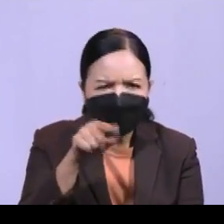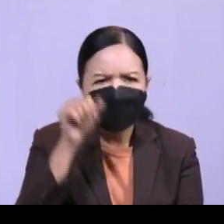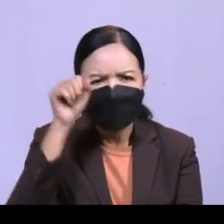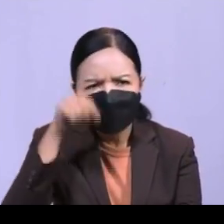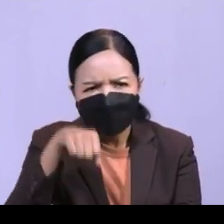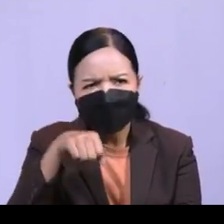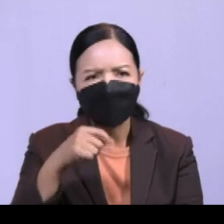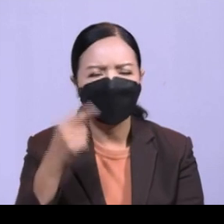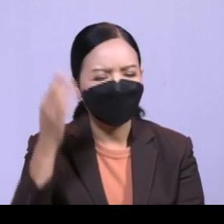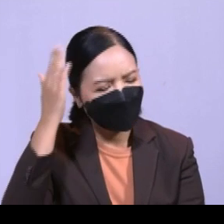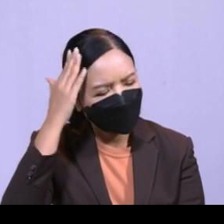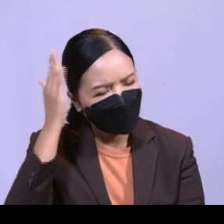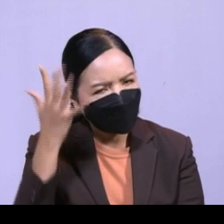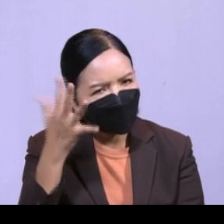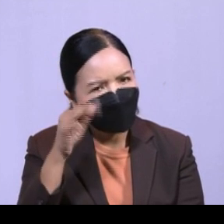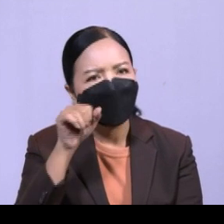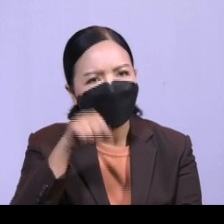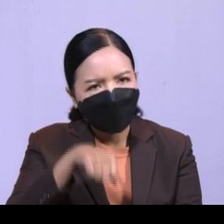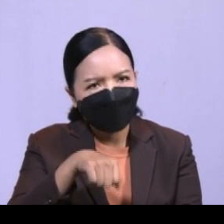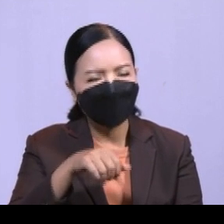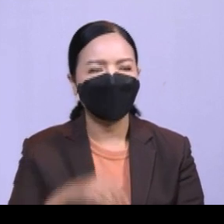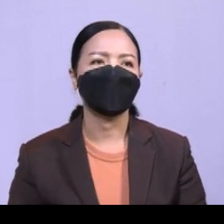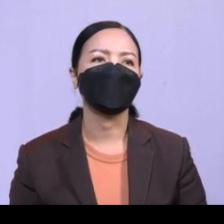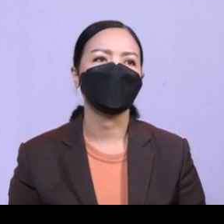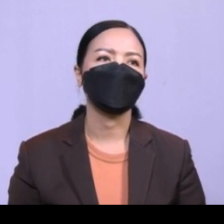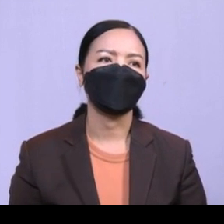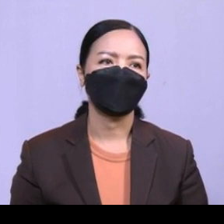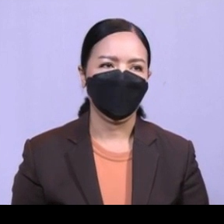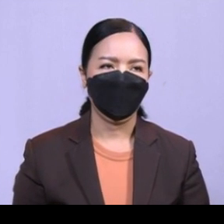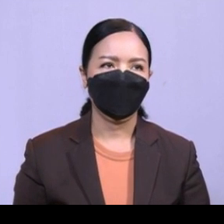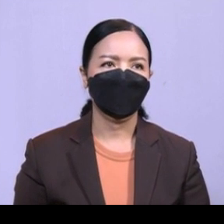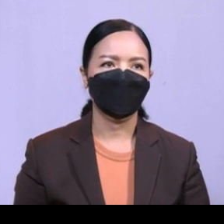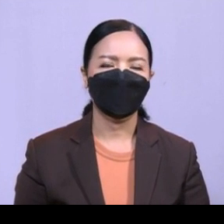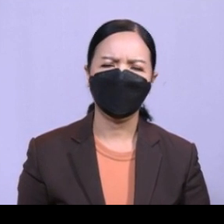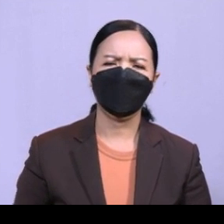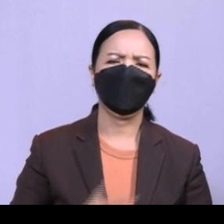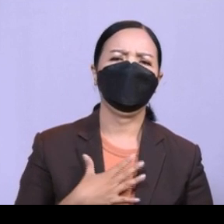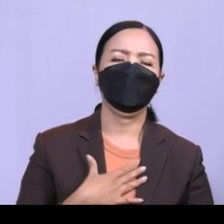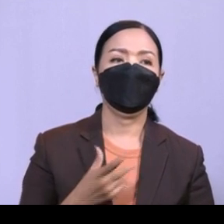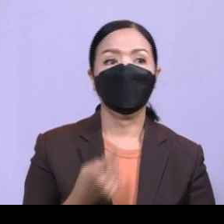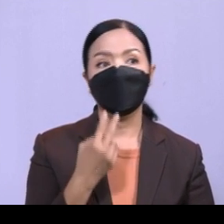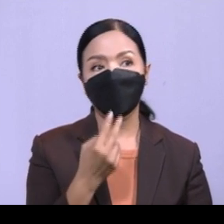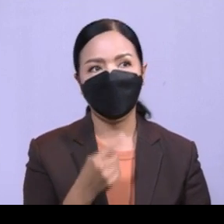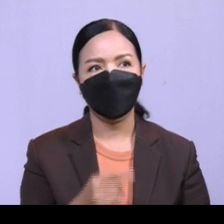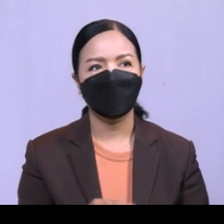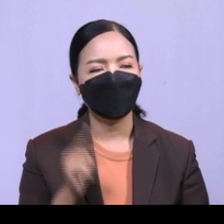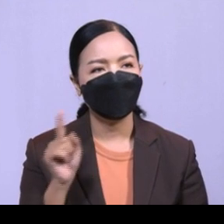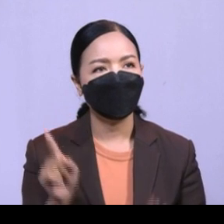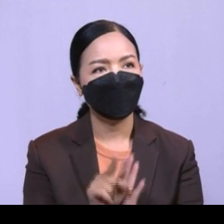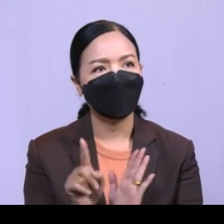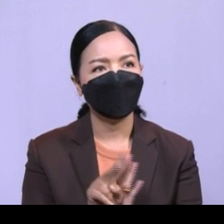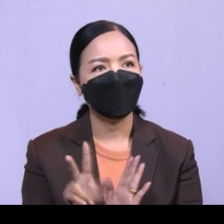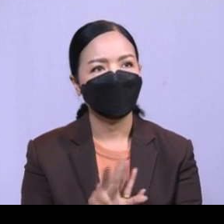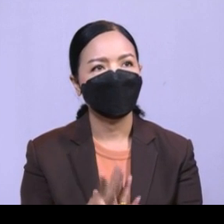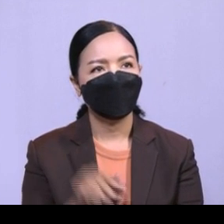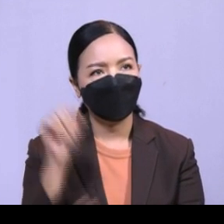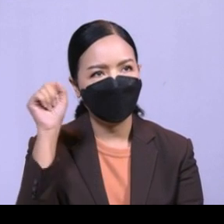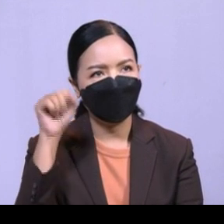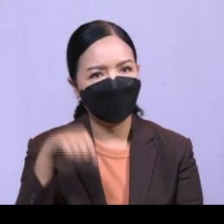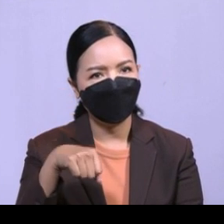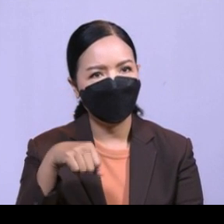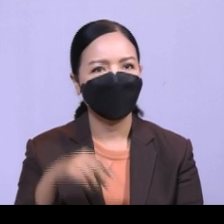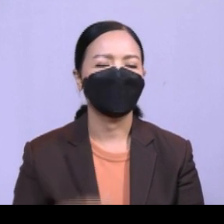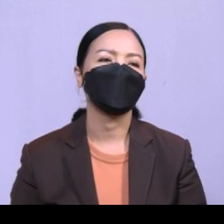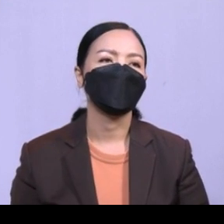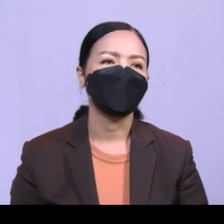ก้มที่เราไม่เห็นศีรษะเนี่ยเพราะท่านก้ม มันเป็นจังหวะที ่นี่เนี่ย ยังไงก็ก้มอยู่แล้ว ดู3รอบท่านก้มค่ะมีคนบอกอย่างนั้น